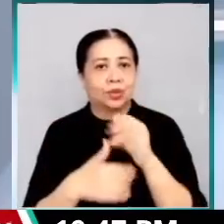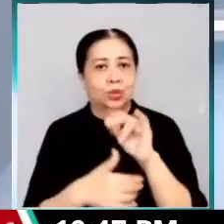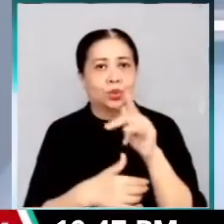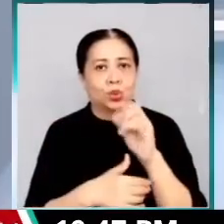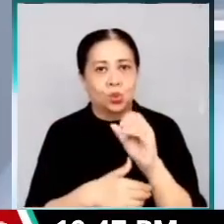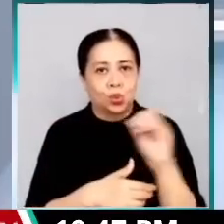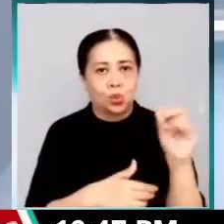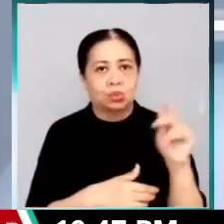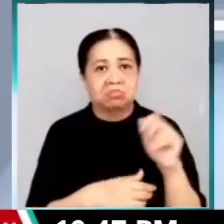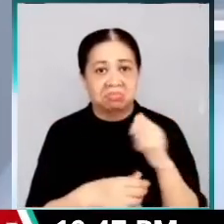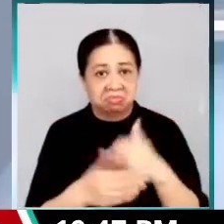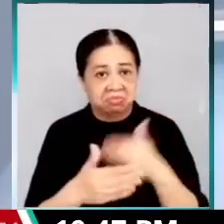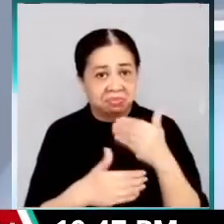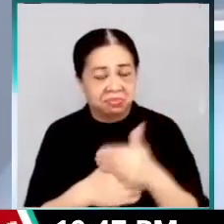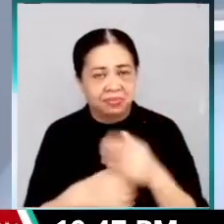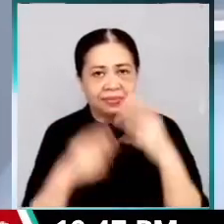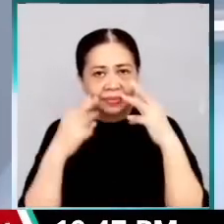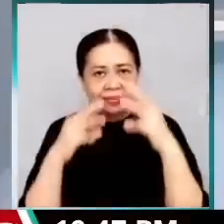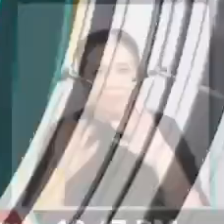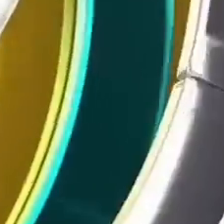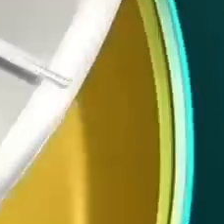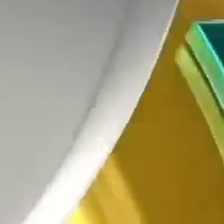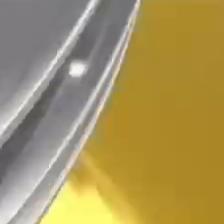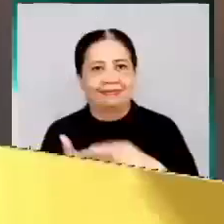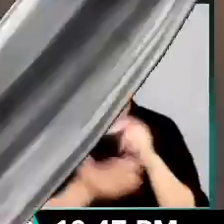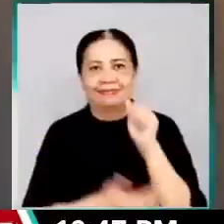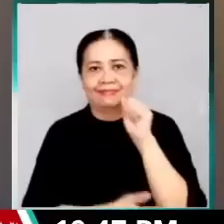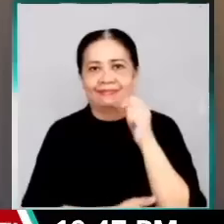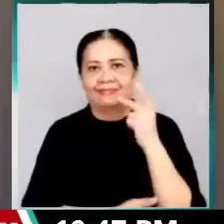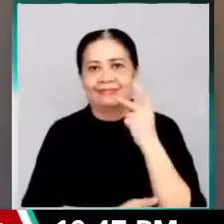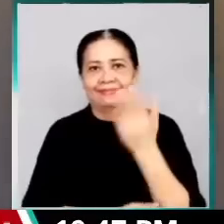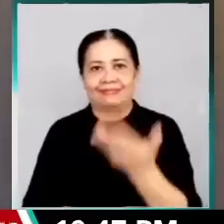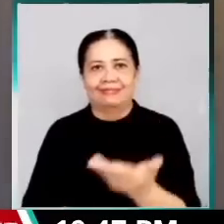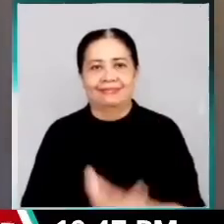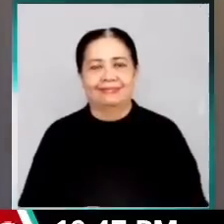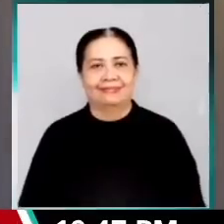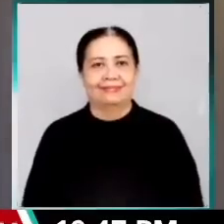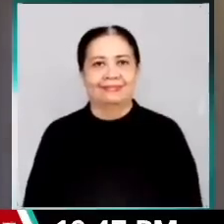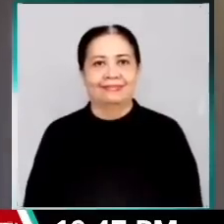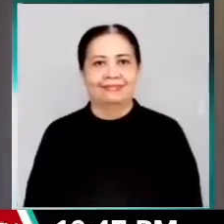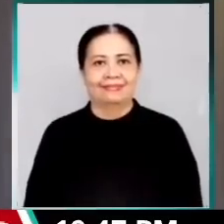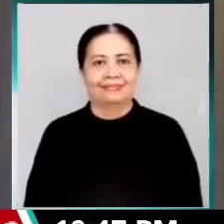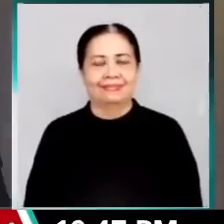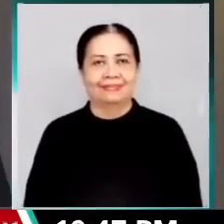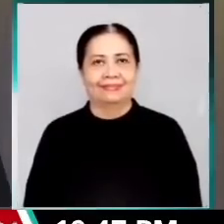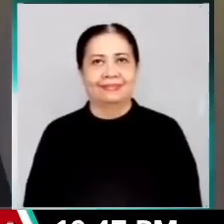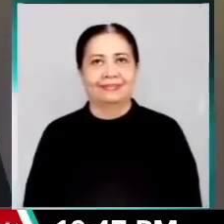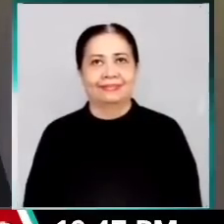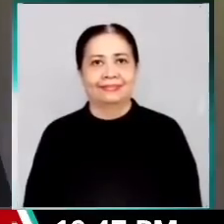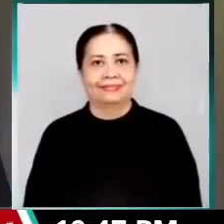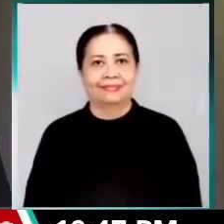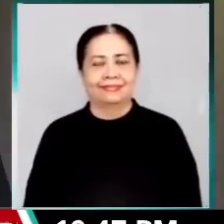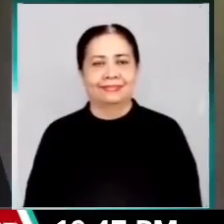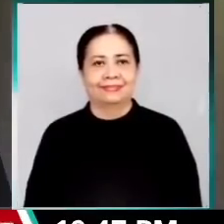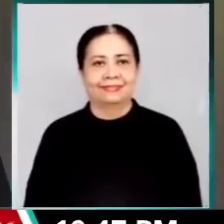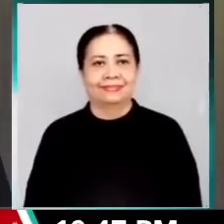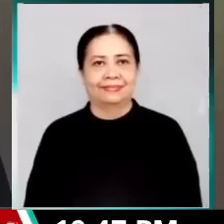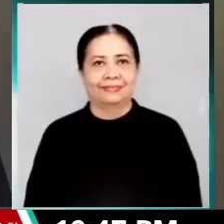kaya. Panoorin sa report ni Aubrey Carampel. Hanyang,